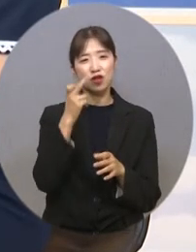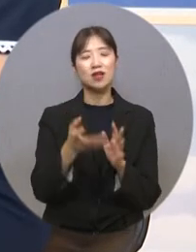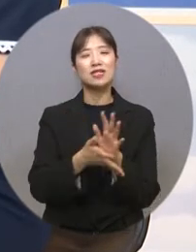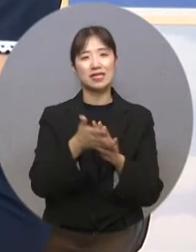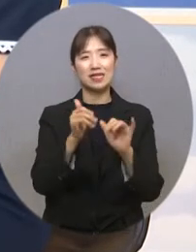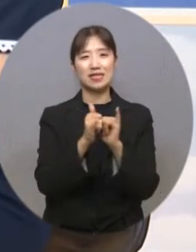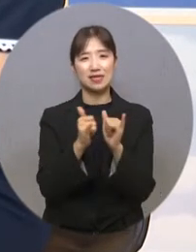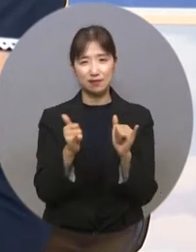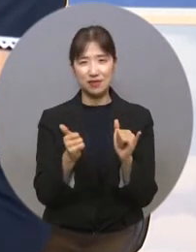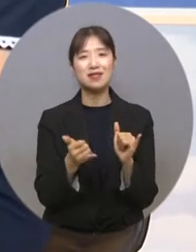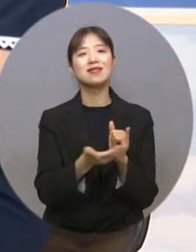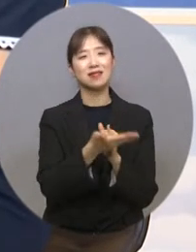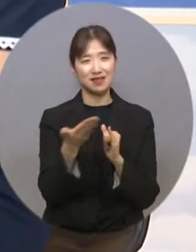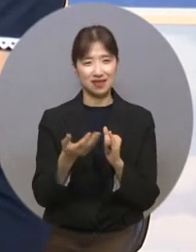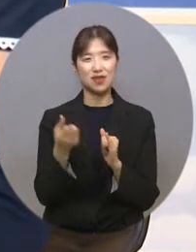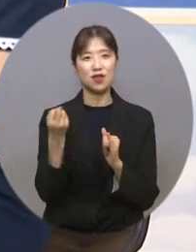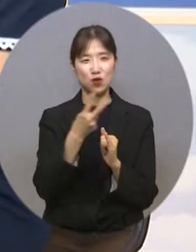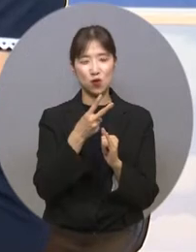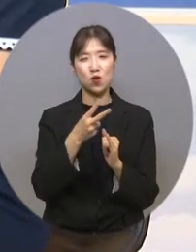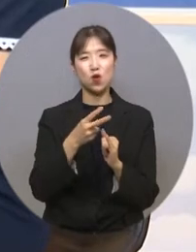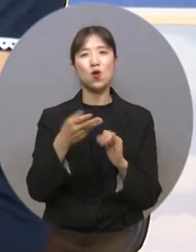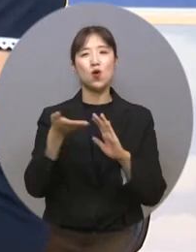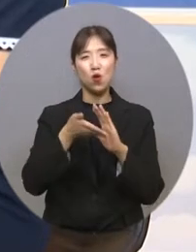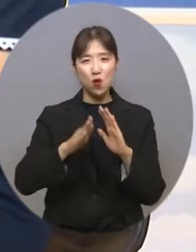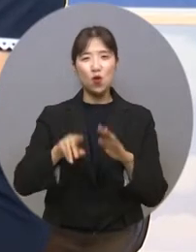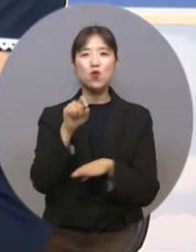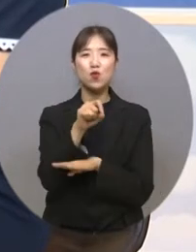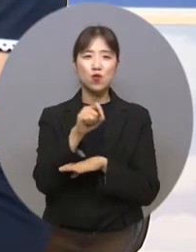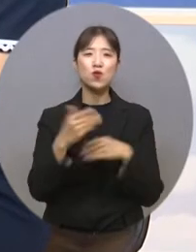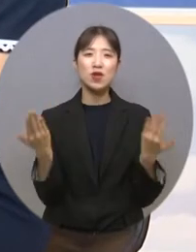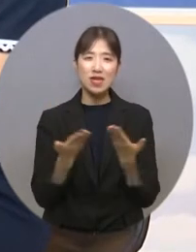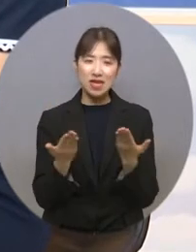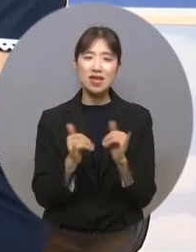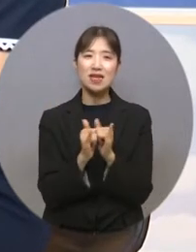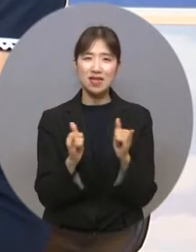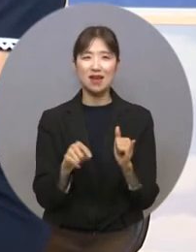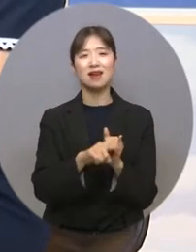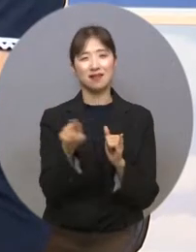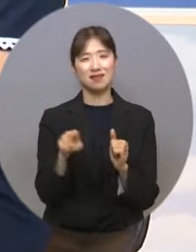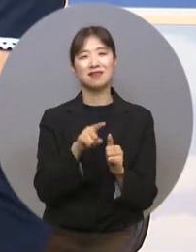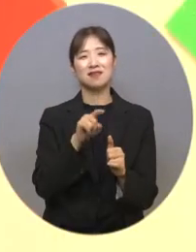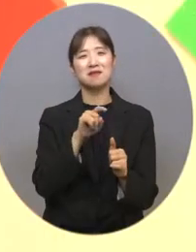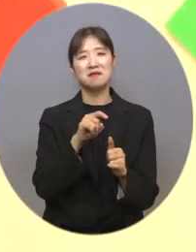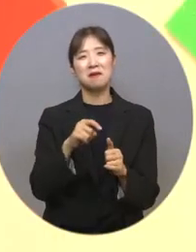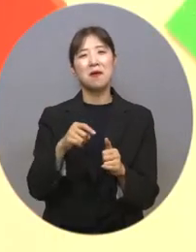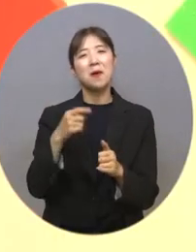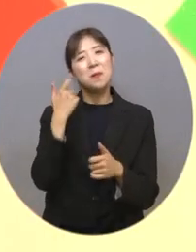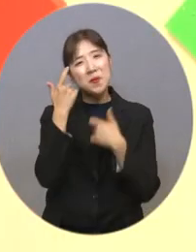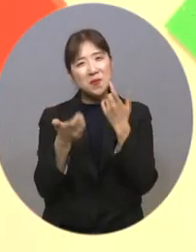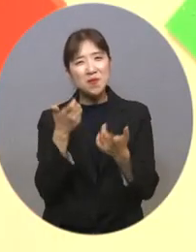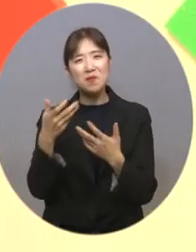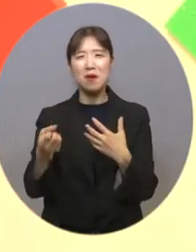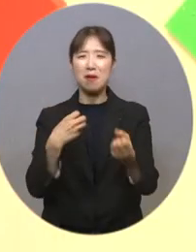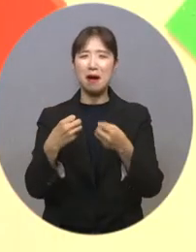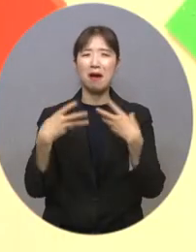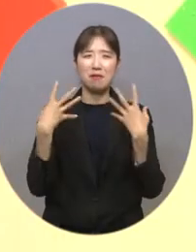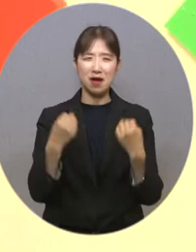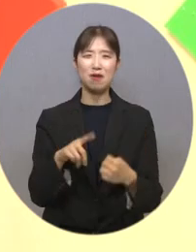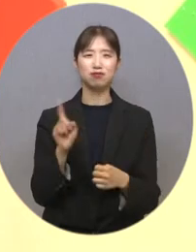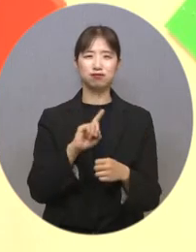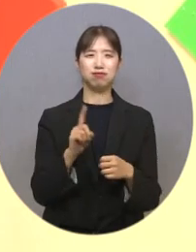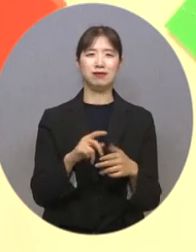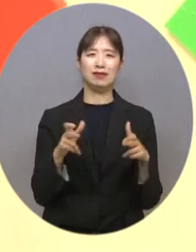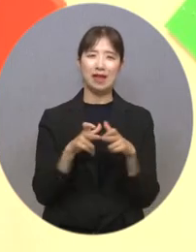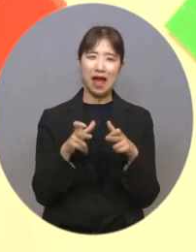시민을 대상으로 또 관공서의 직원들을 대상으로 이렇게 했는데요. 네. 너무 획일적인 부분들이 너무 많았었어요. 무슨 집,